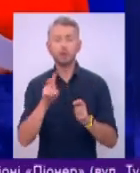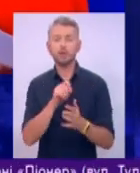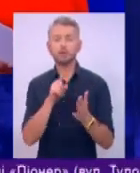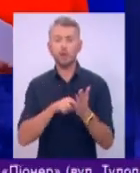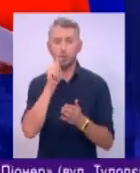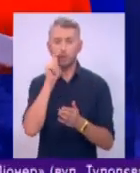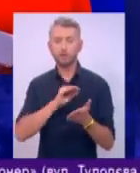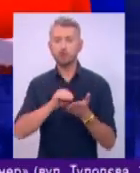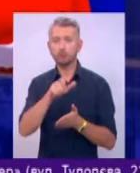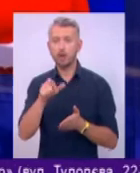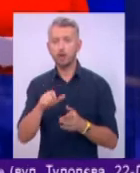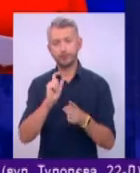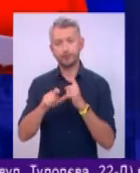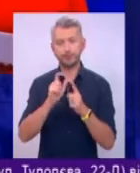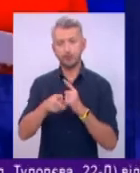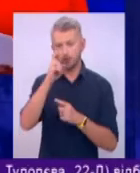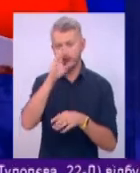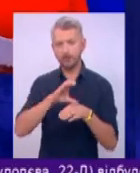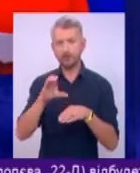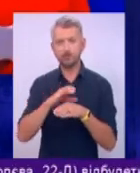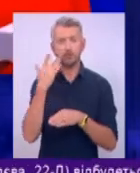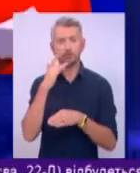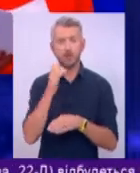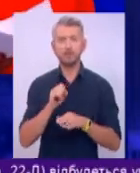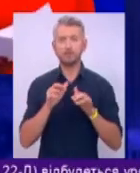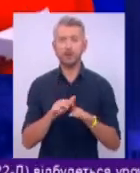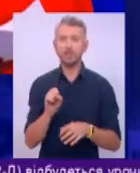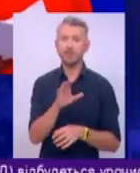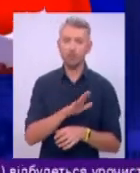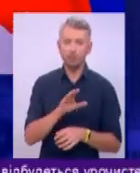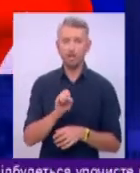українських журналістів, дає відповідь державний секретар США у справах Європи і Євразії